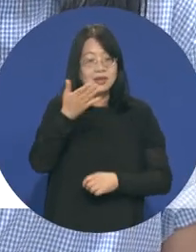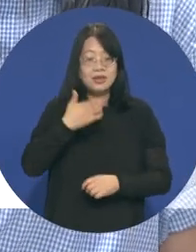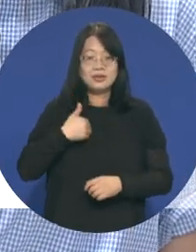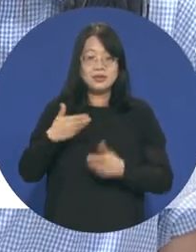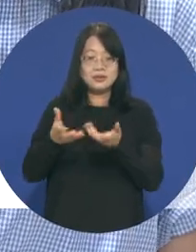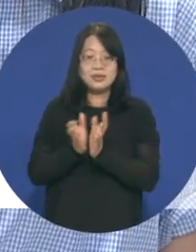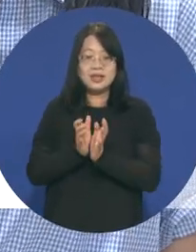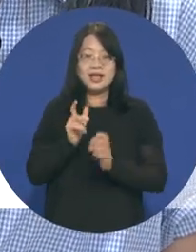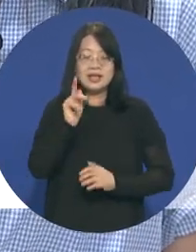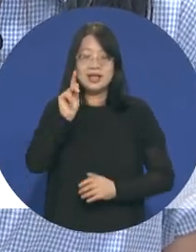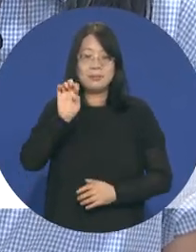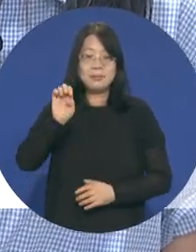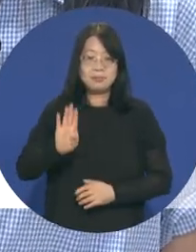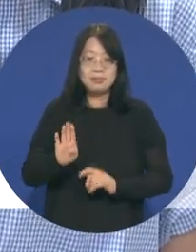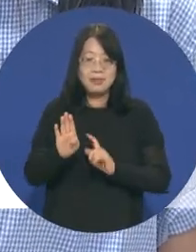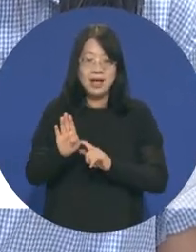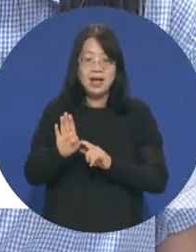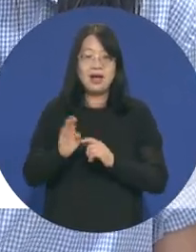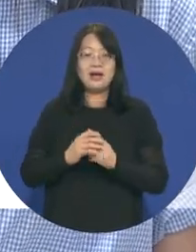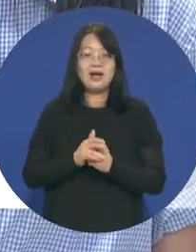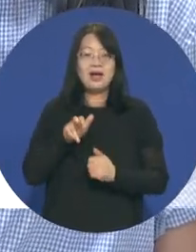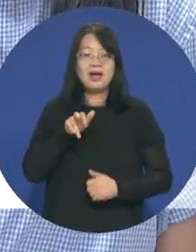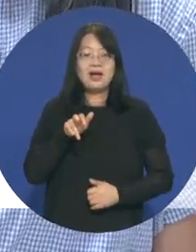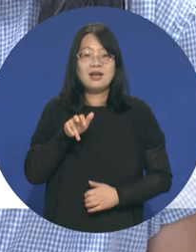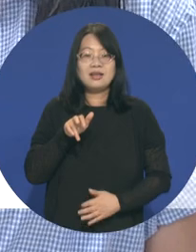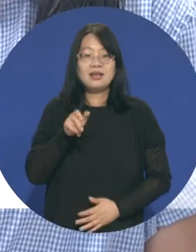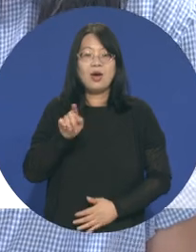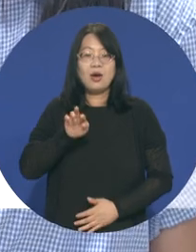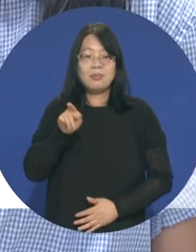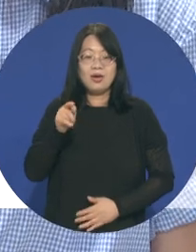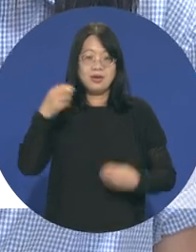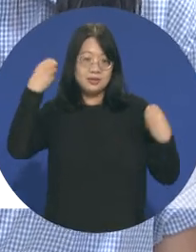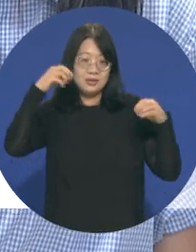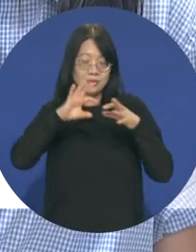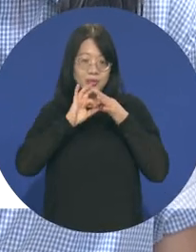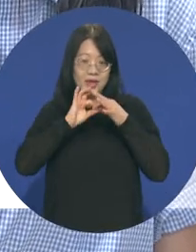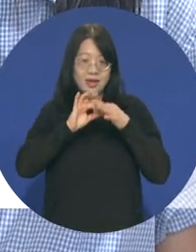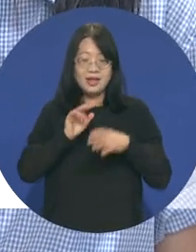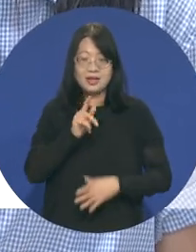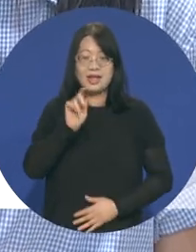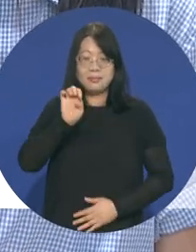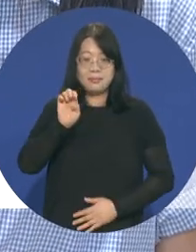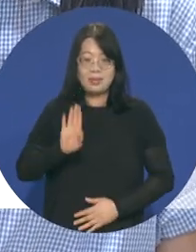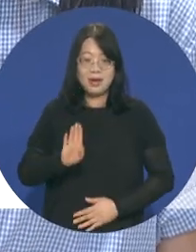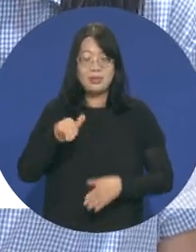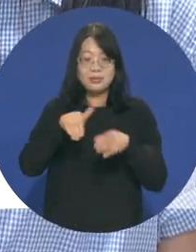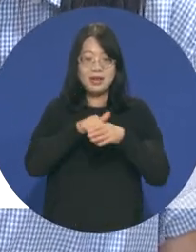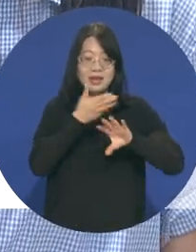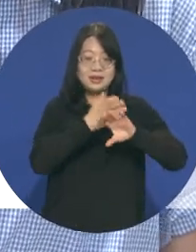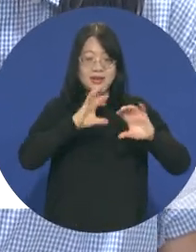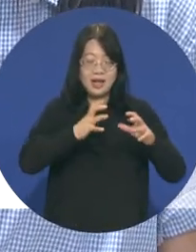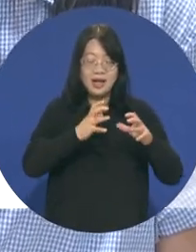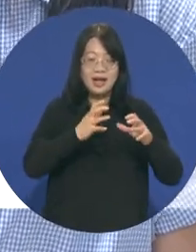조는 K-POP을 커버 댄스를 하면서 K-POP 문화를 외국에 알려주는